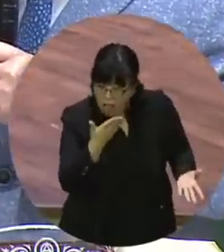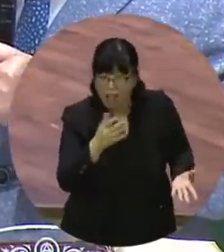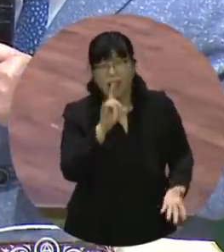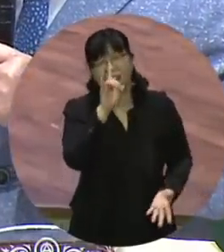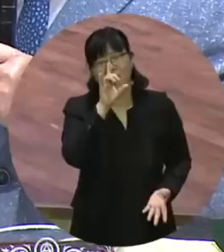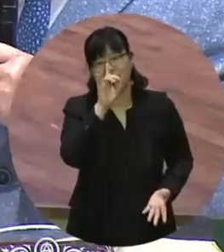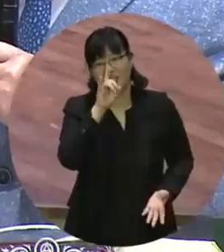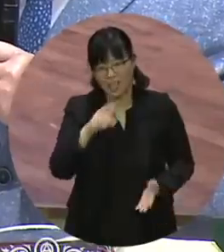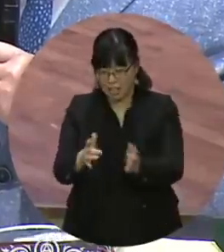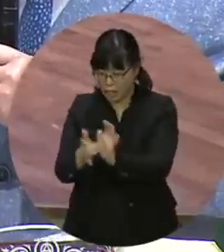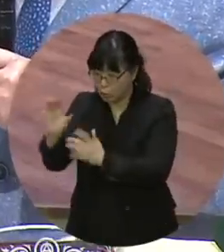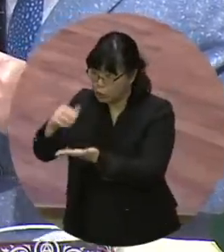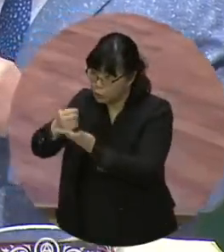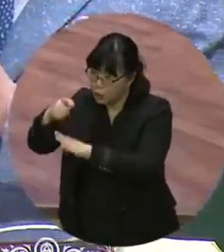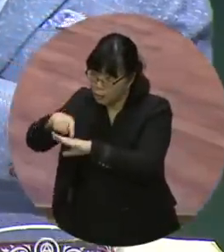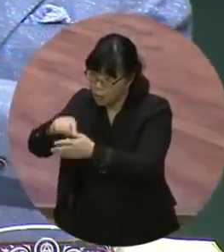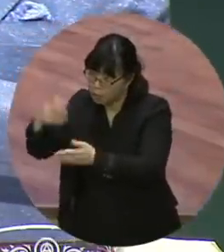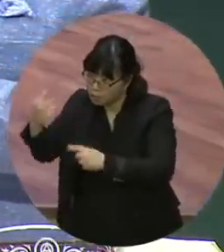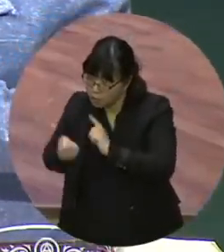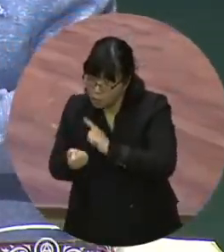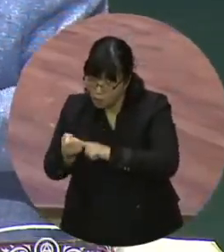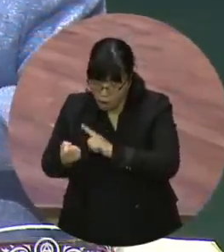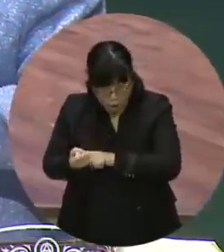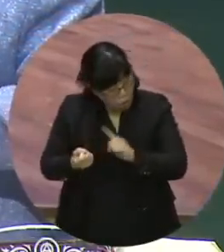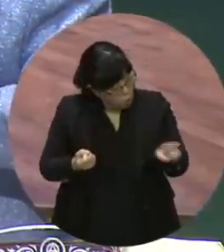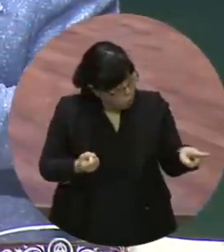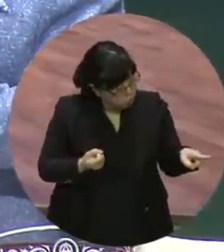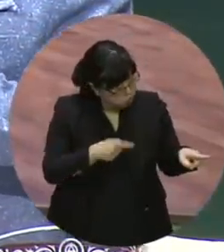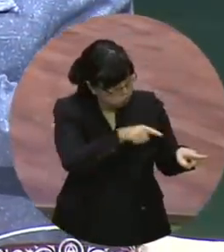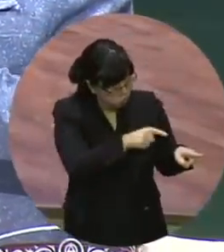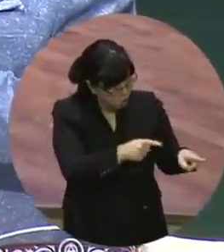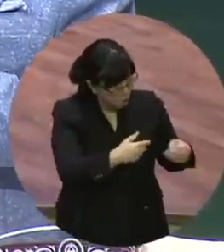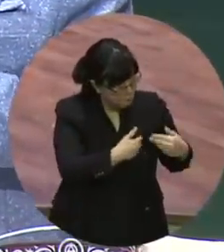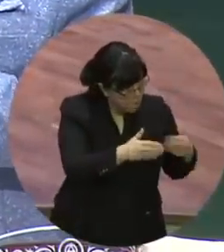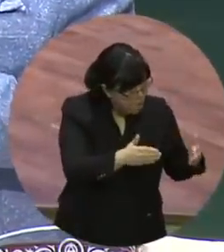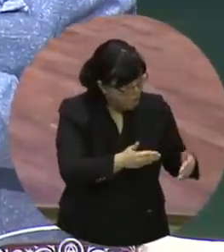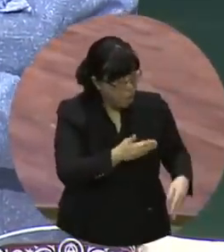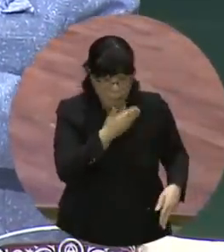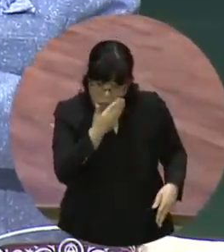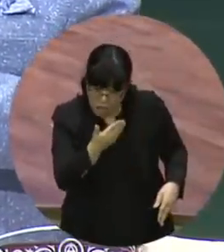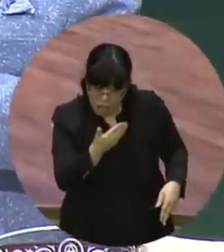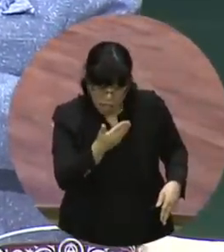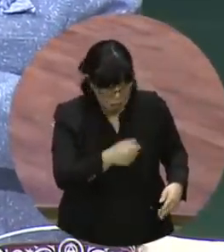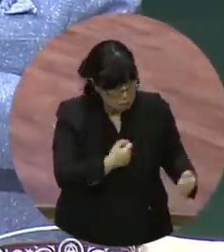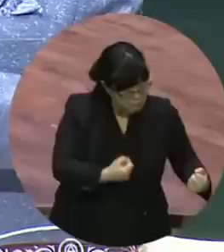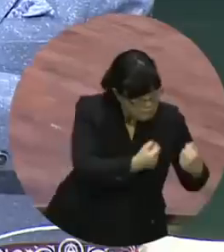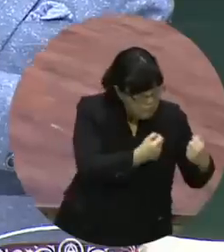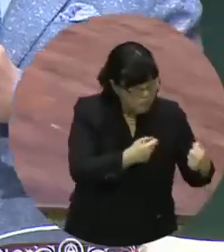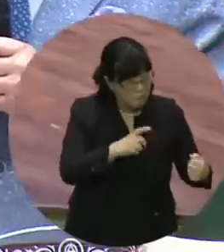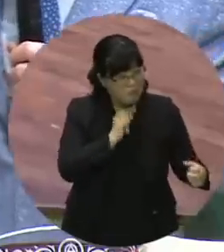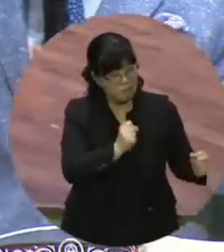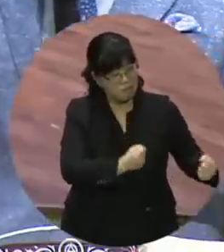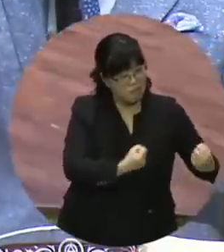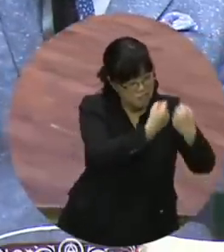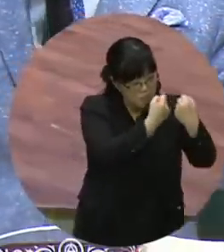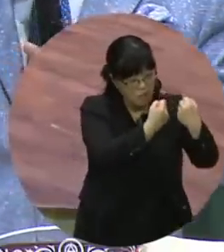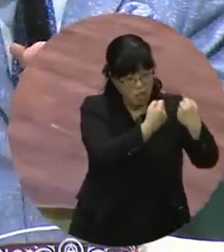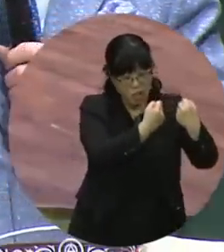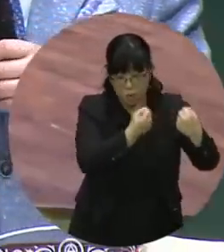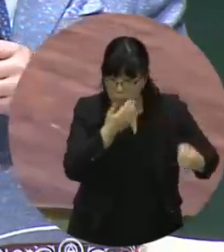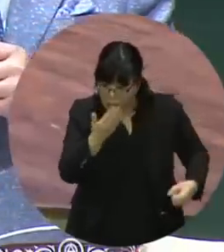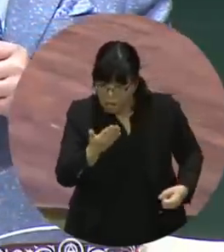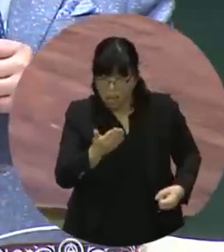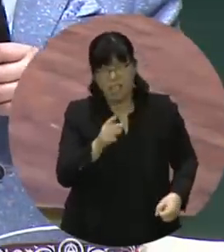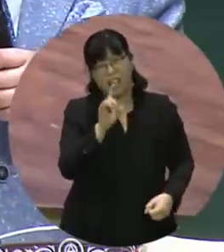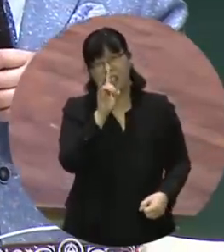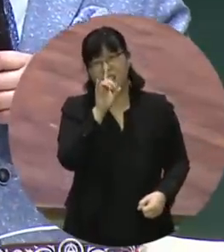마음을 품었는데. 예수의 마음이 없고 악마의 마음을 가지니까 계속 싸우는 거예요. 사단에 잡혀가 본인도 몰라